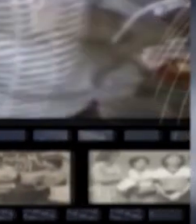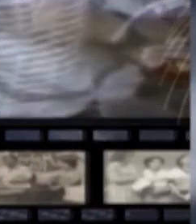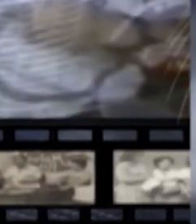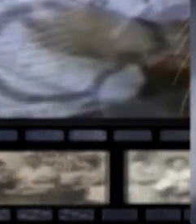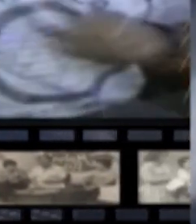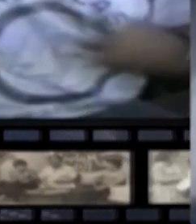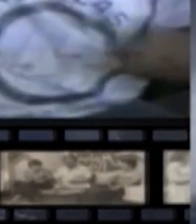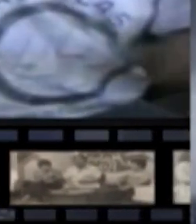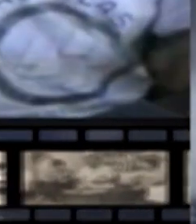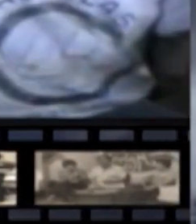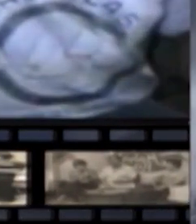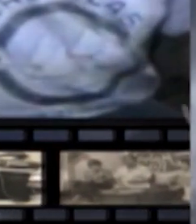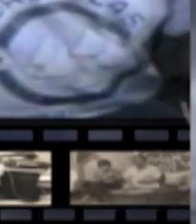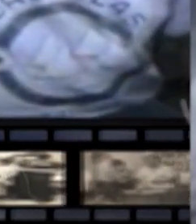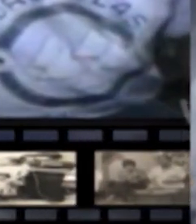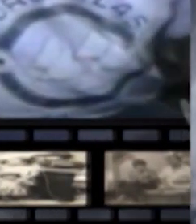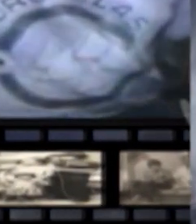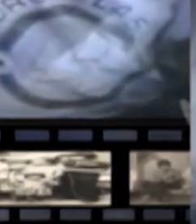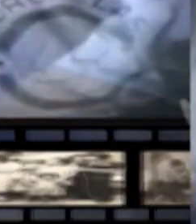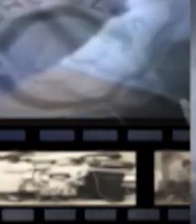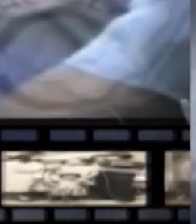pagmamahal sa Diyos ang